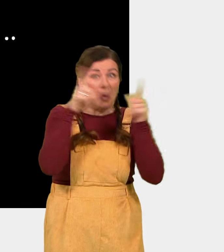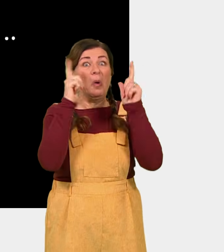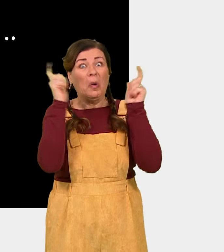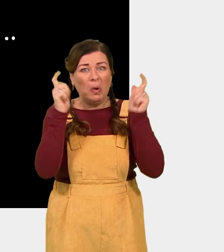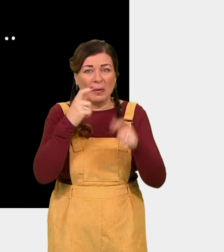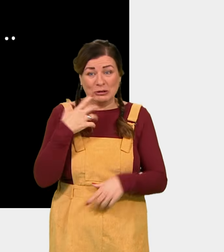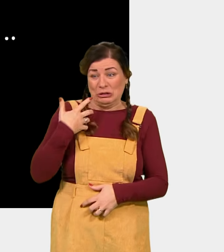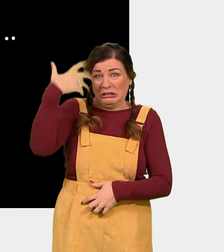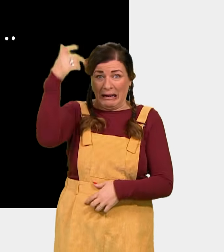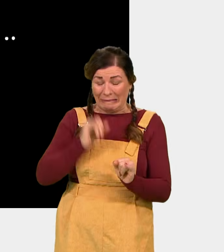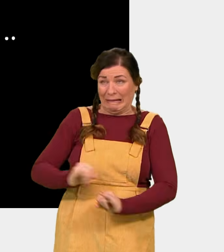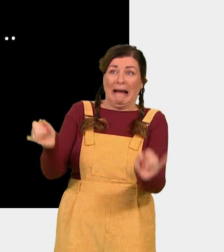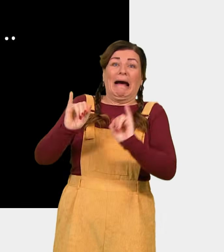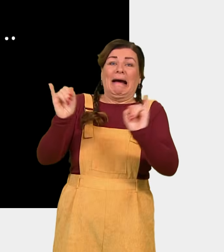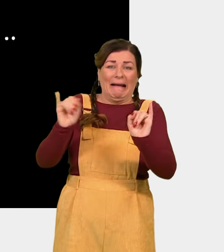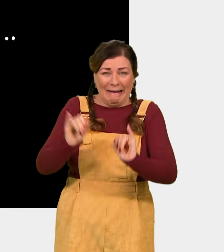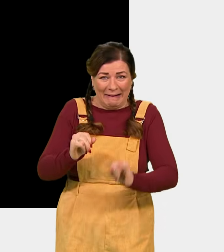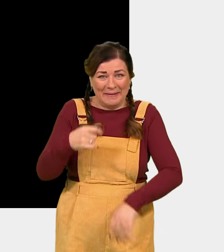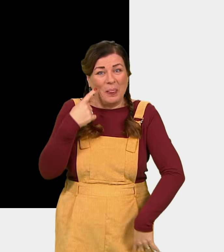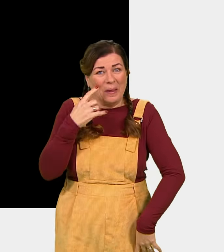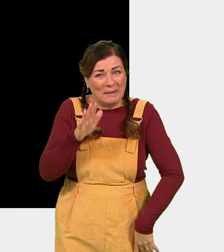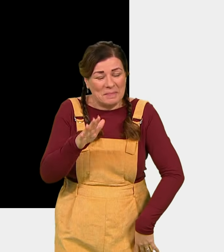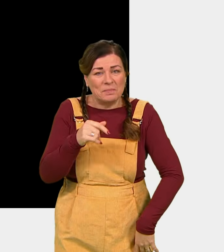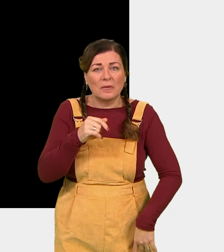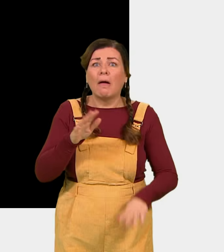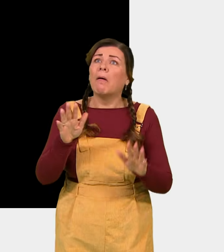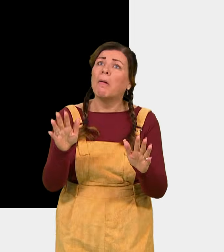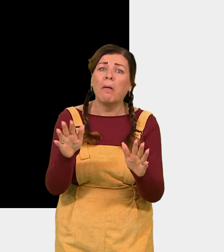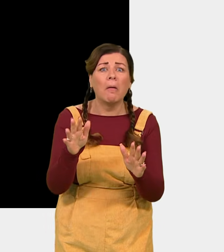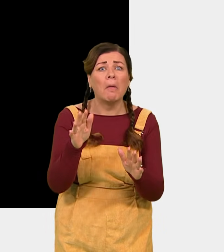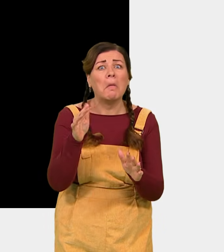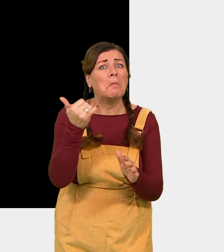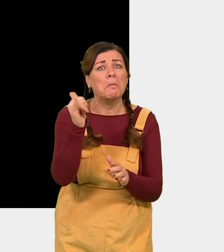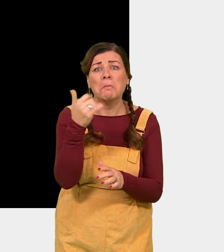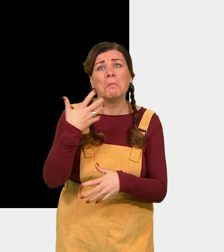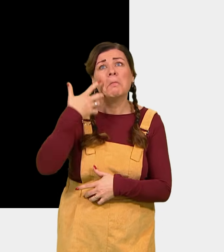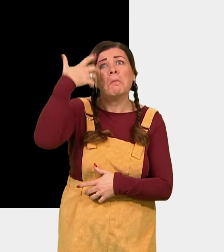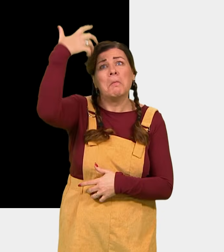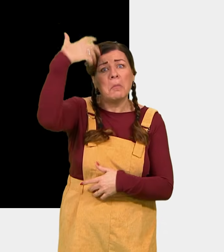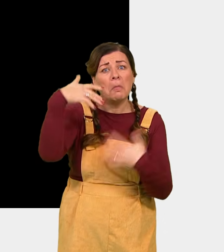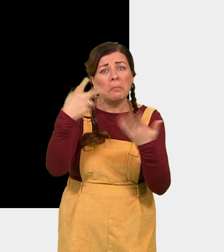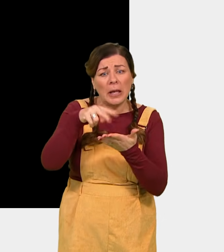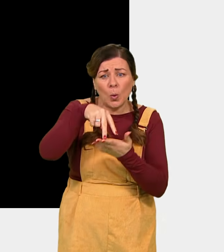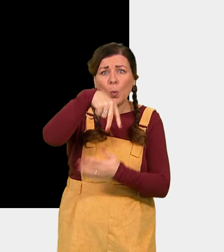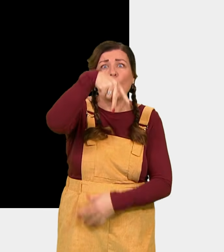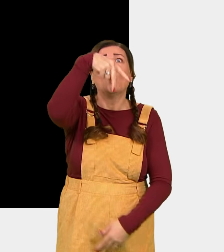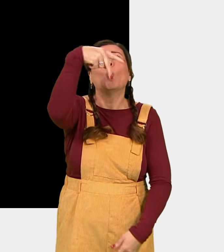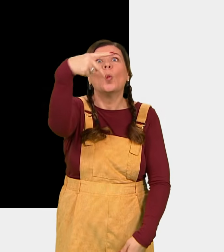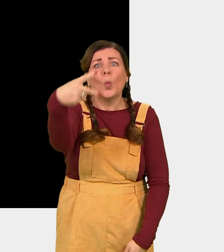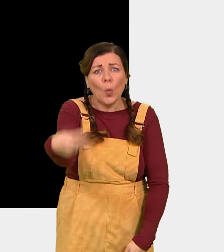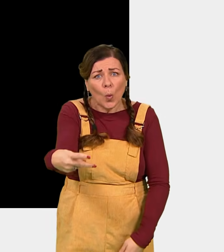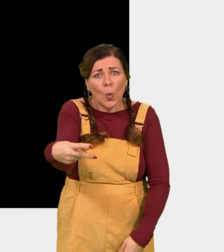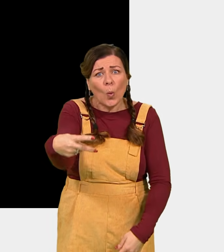ar Jangle, awgrymodd Plwmp. Beth os yw Jangle wedi syrthio dros yr holl focsys